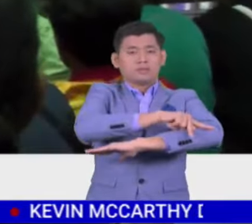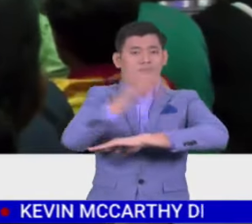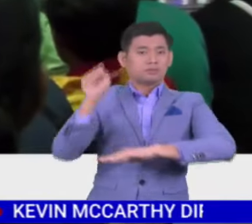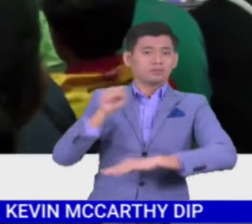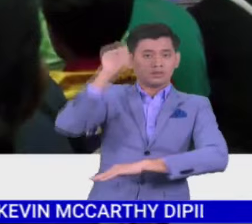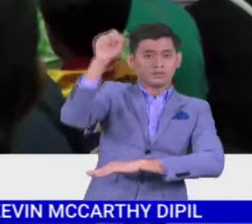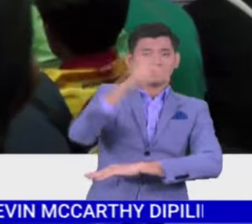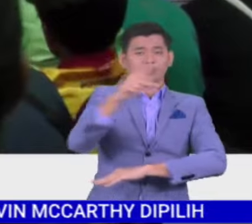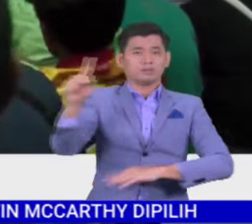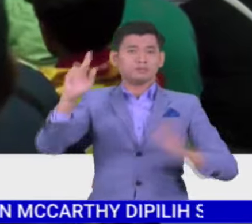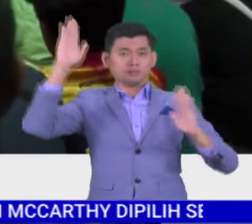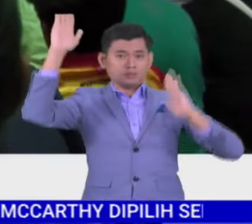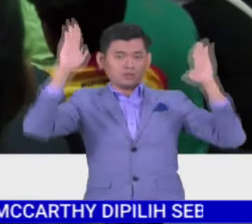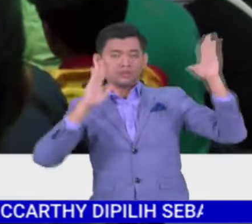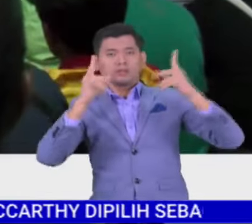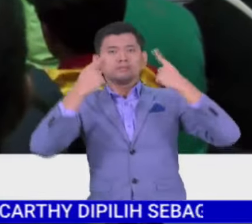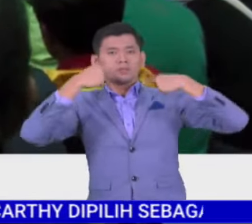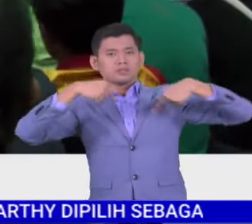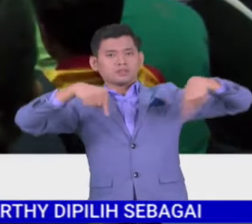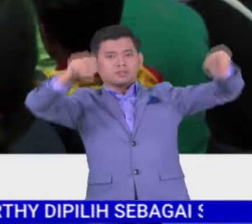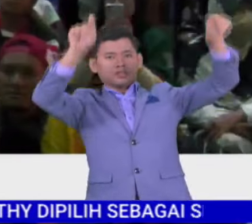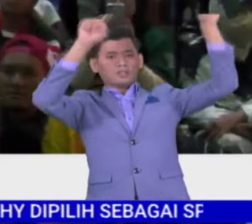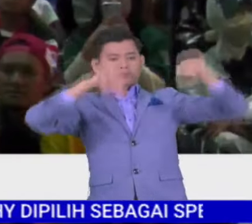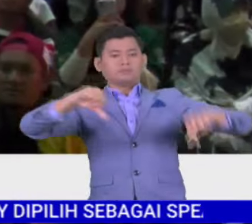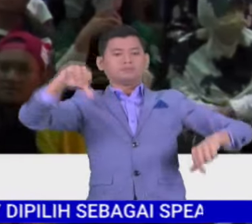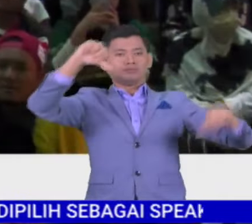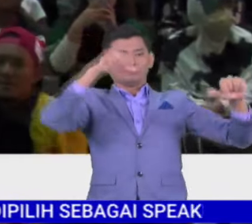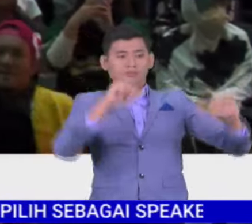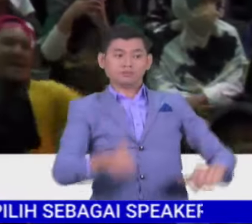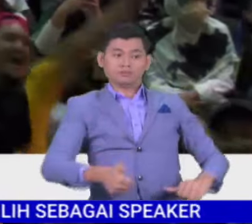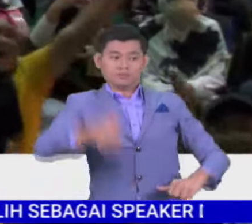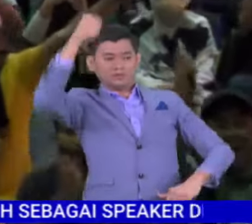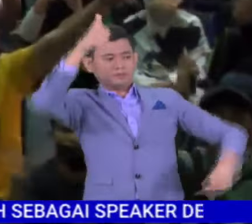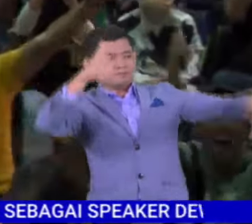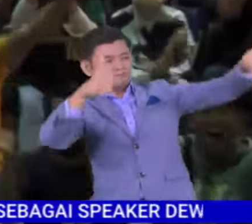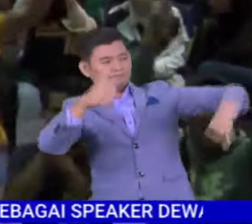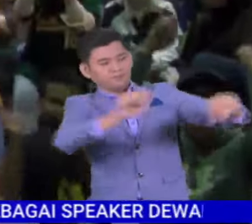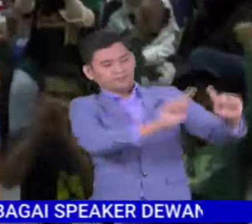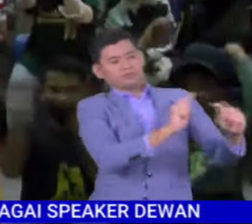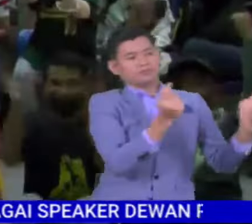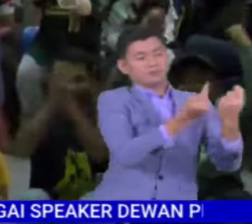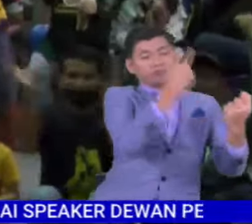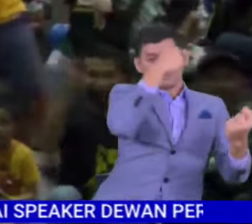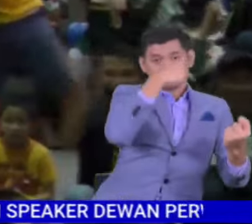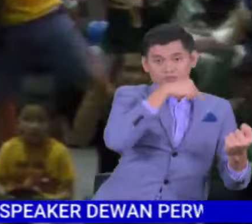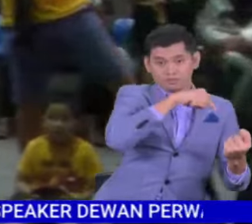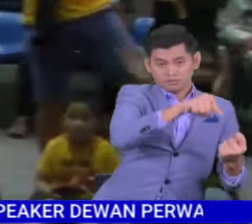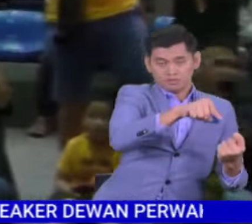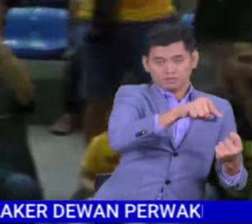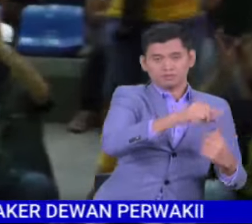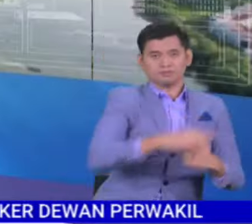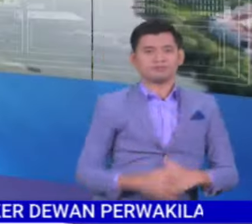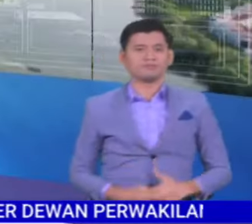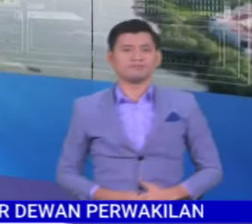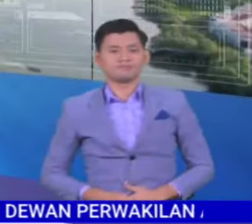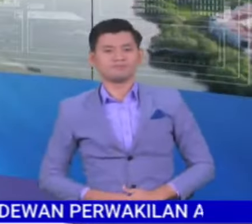menyaksikan Malaysia berjaya menewaskan Thailand satu kosong hasil jaringan Muhammad Faizal Abdul Halim